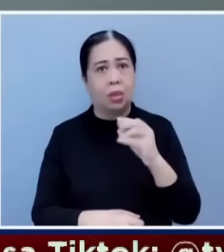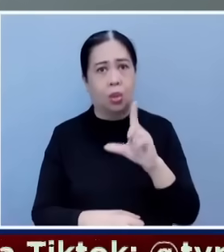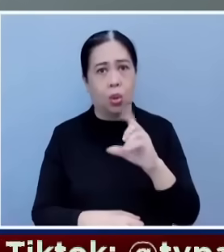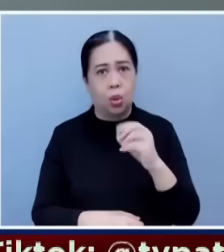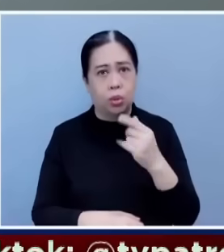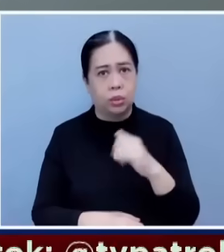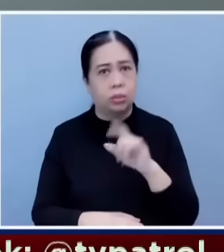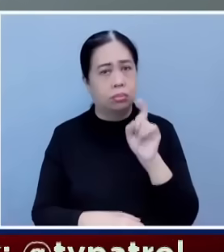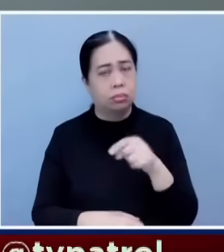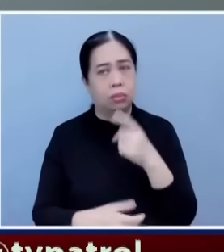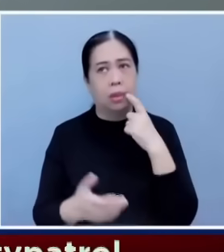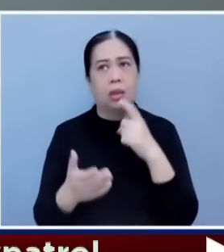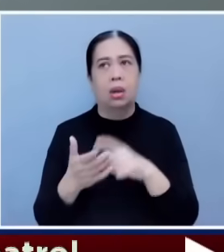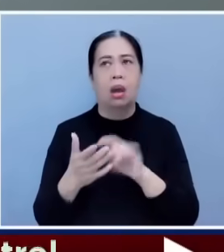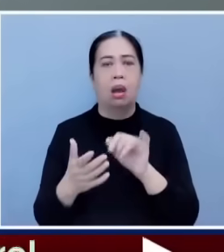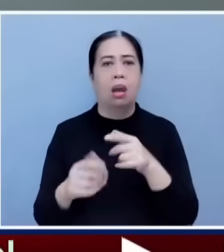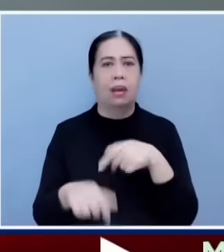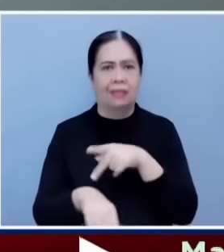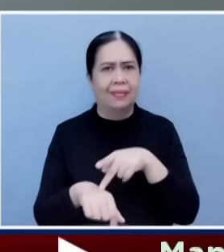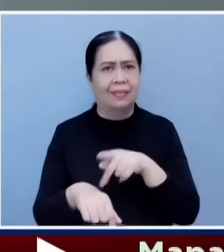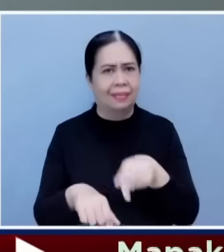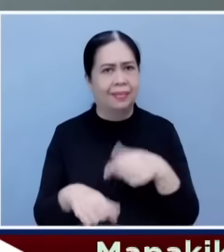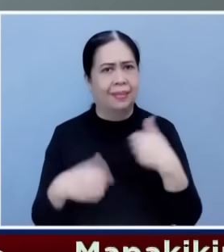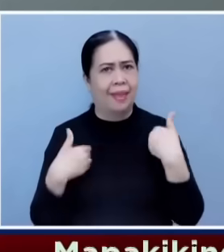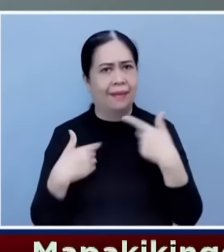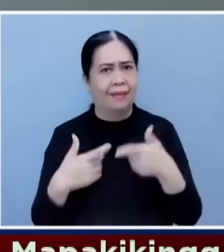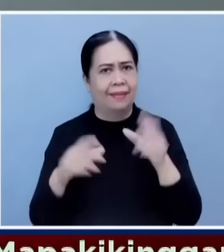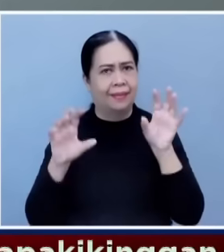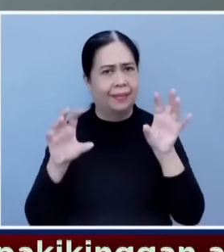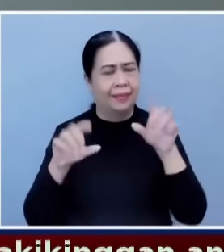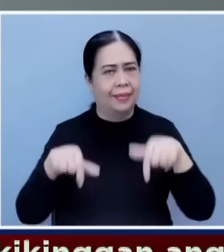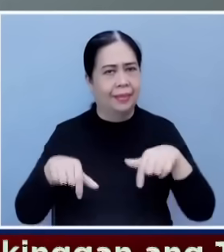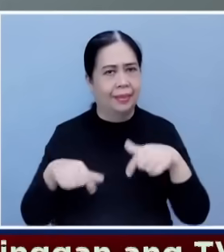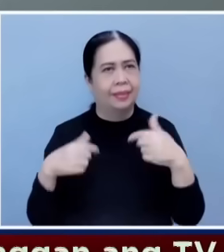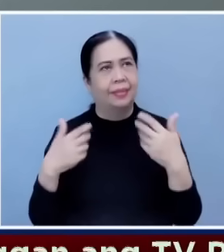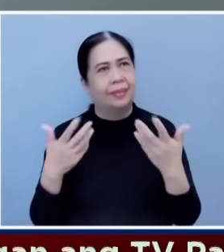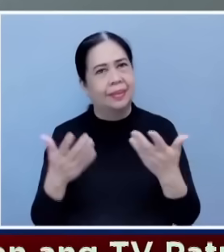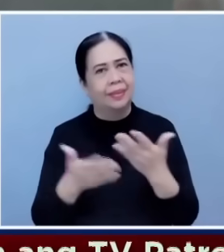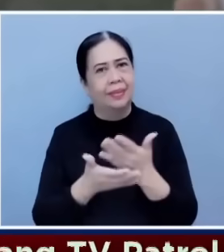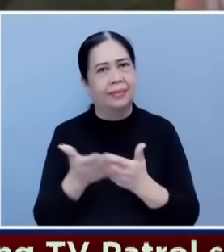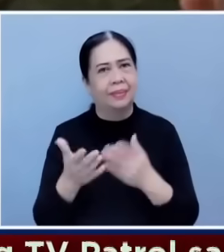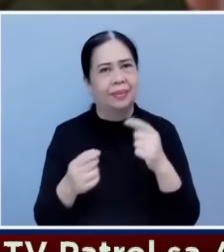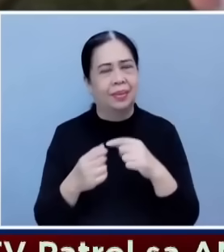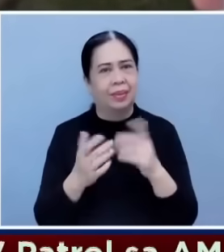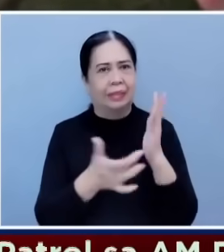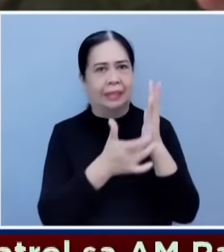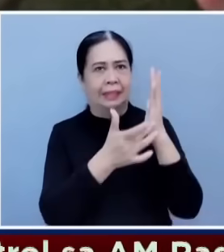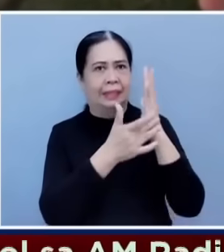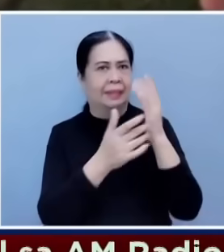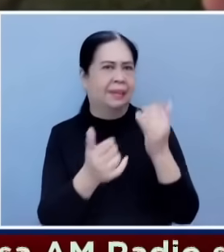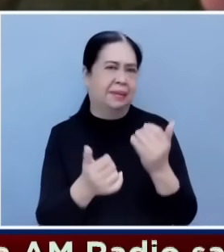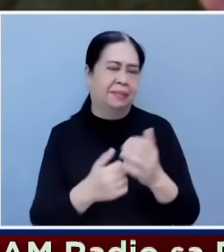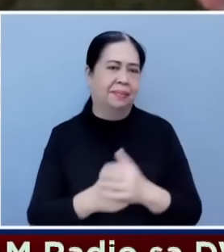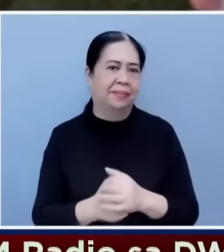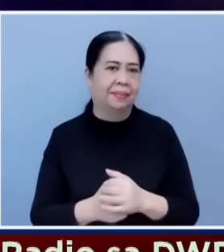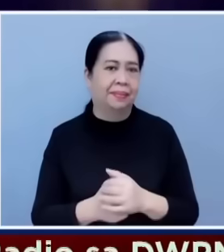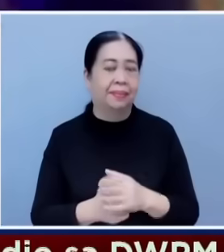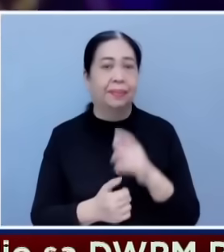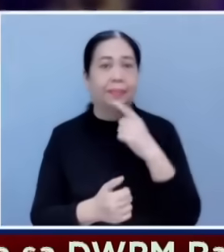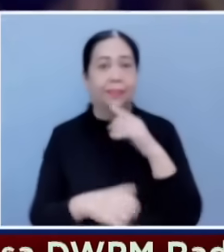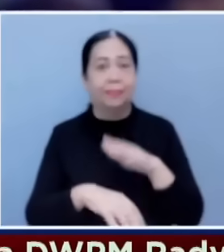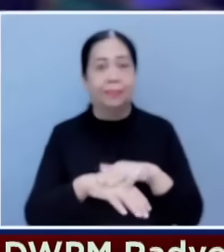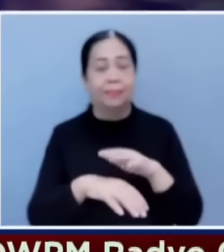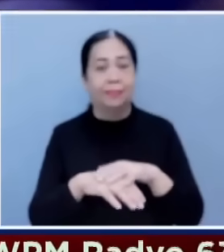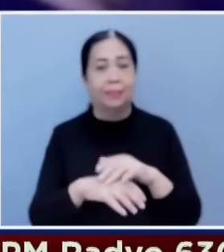At dapat ito ay makilala ng ating mga kabataan ngayon na medyo teki na. Payo naman sa publiko ni na